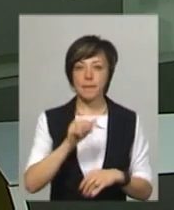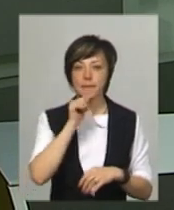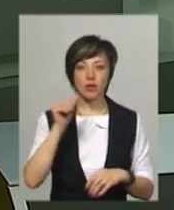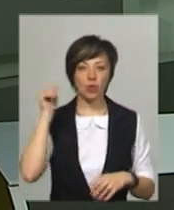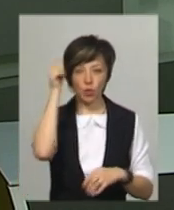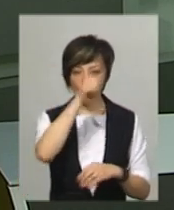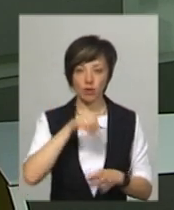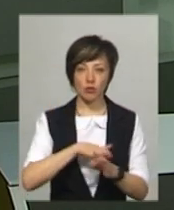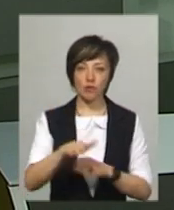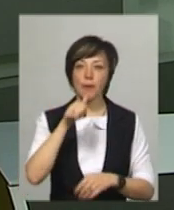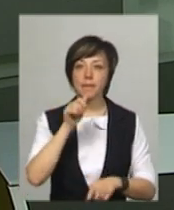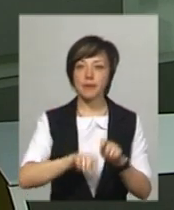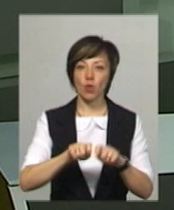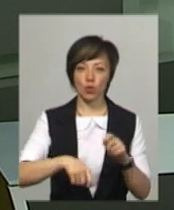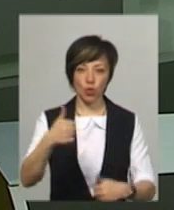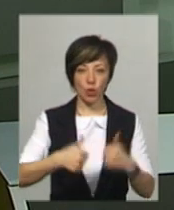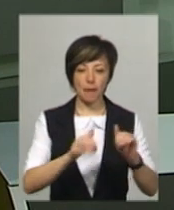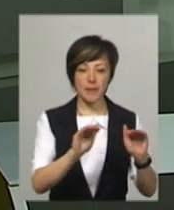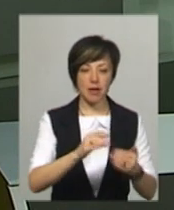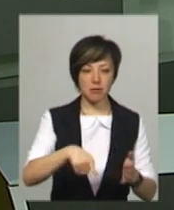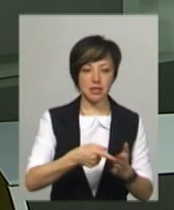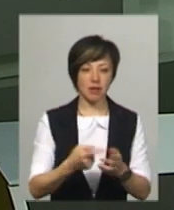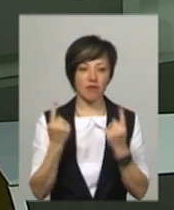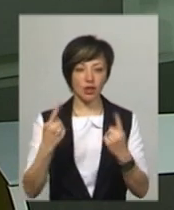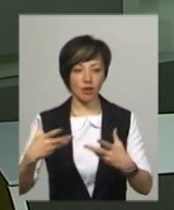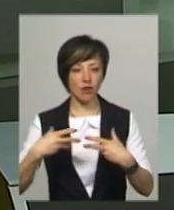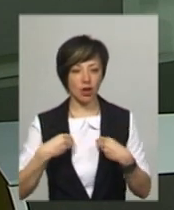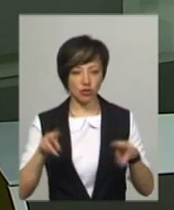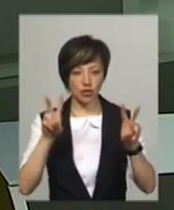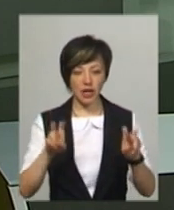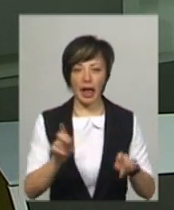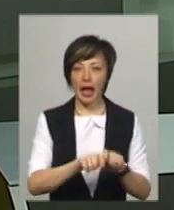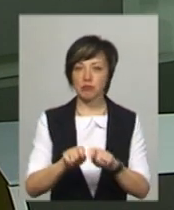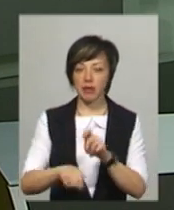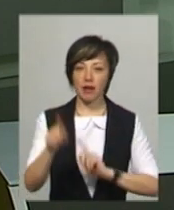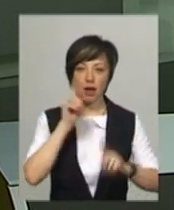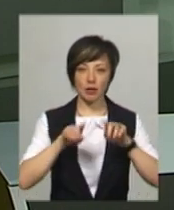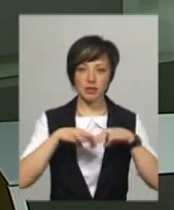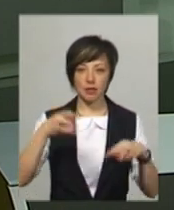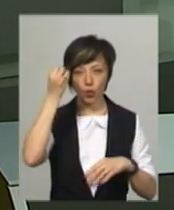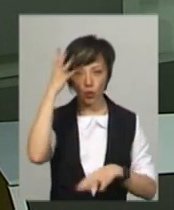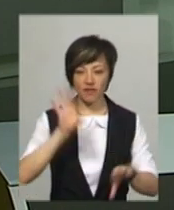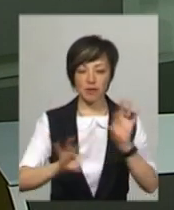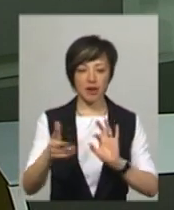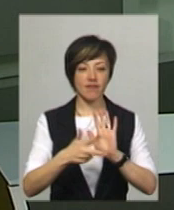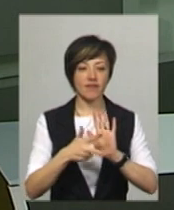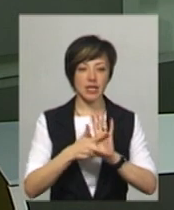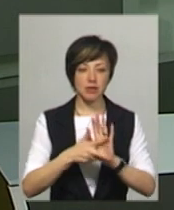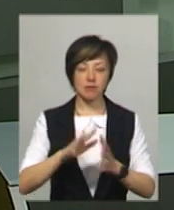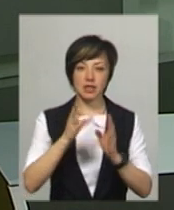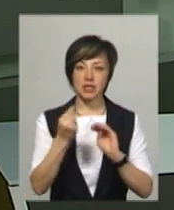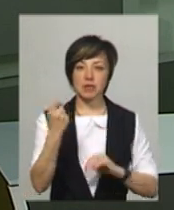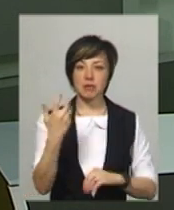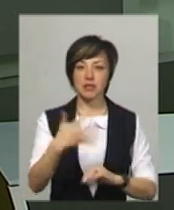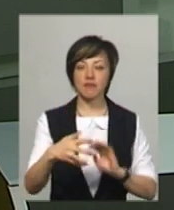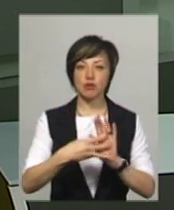минулого року відбувся пілотний конкурс «Малі міста – великі враження». Експертна рада Міністерства культури України відібрала 8 зі